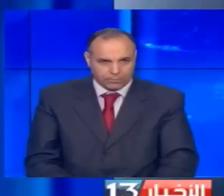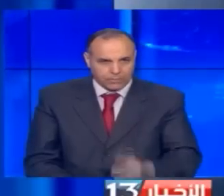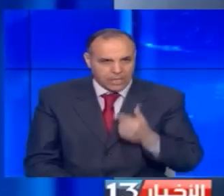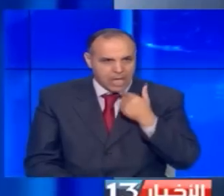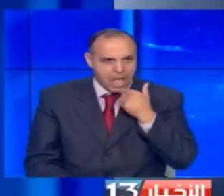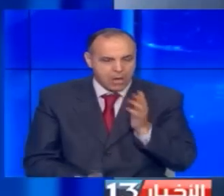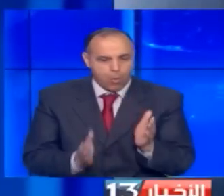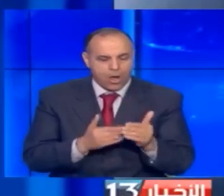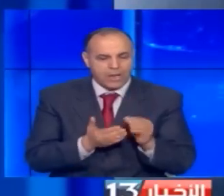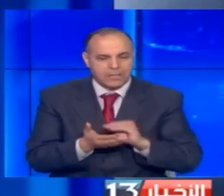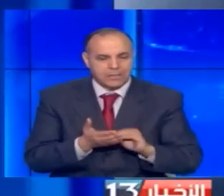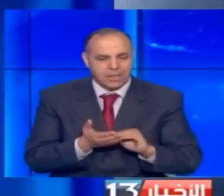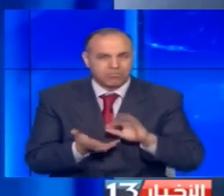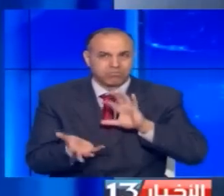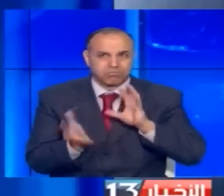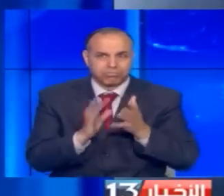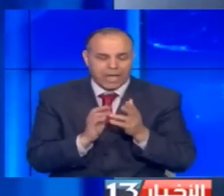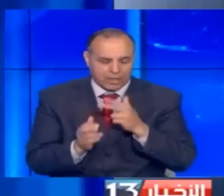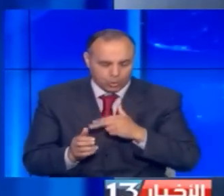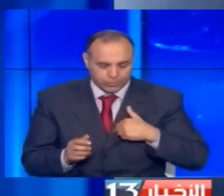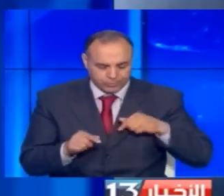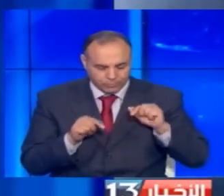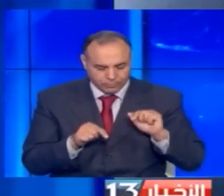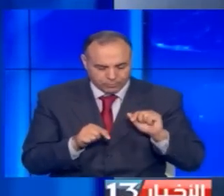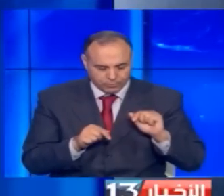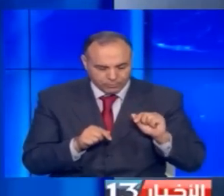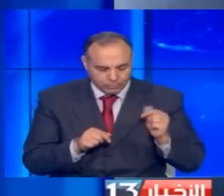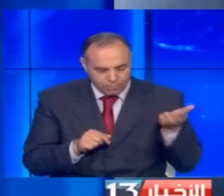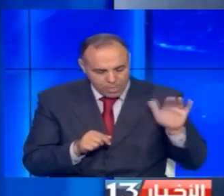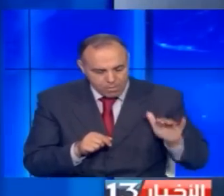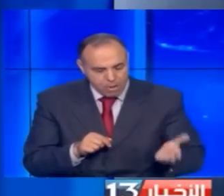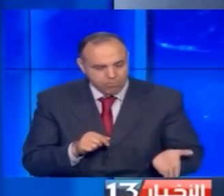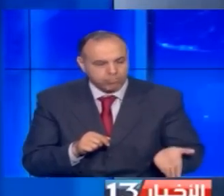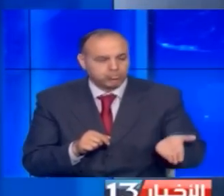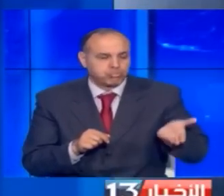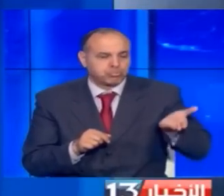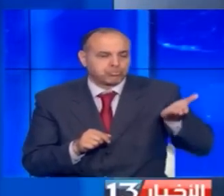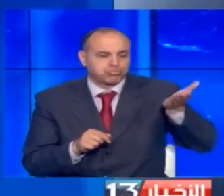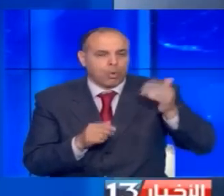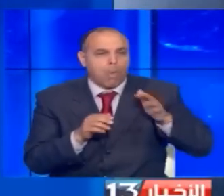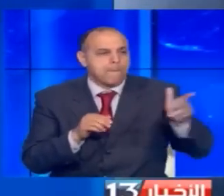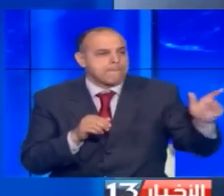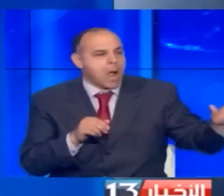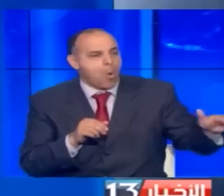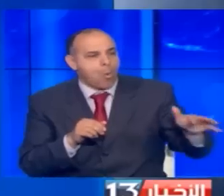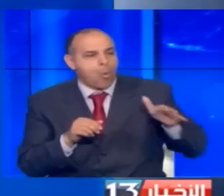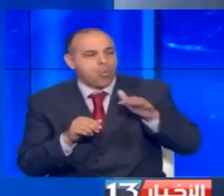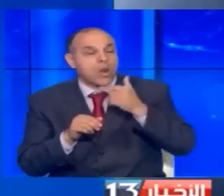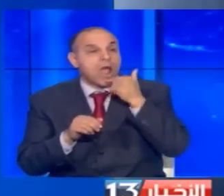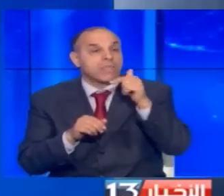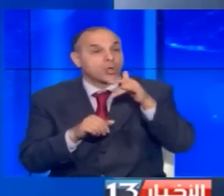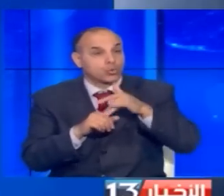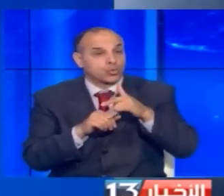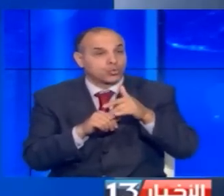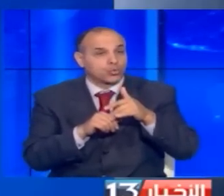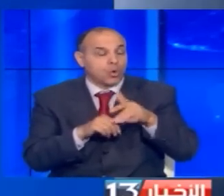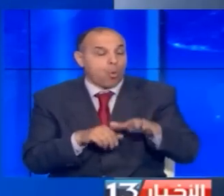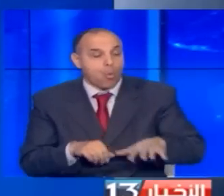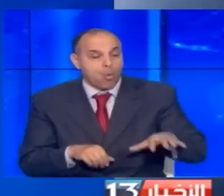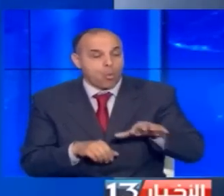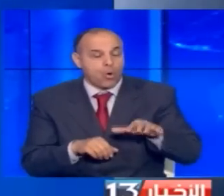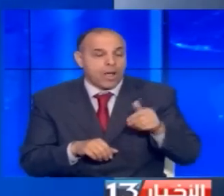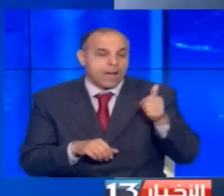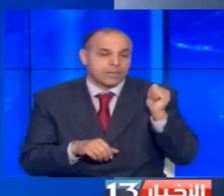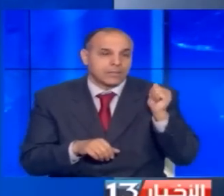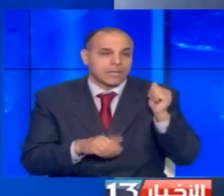أعلنت وكالة إدارة الكوارث في إندونيسيا اليوم ارتفاع حصيلة ضحايا موجات المد العاتية تسونامي التي ضربت المنطقة